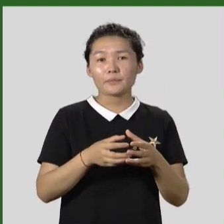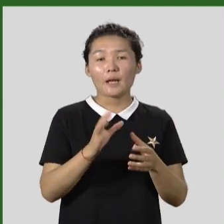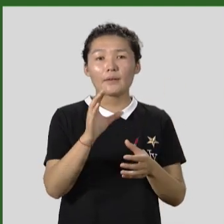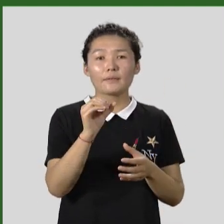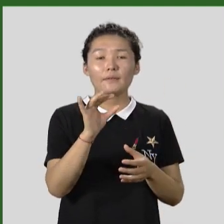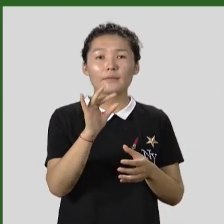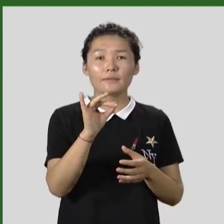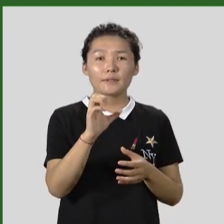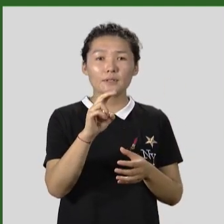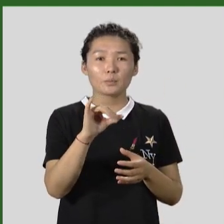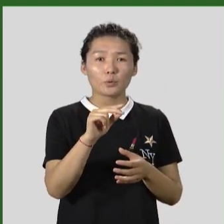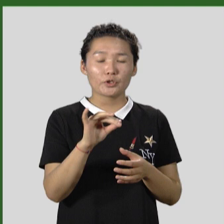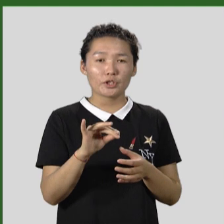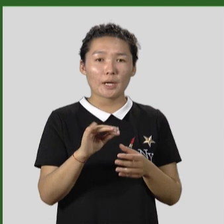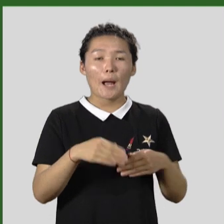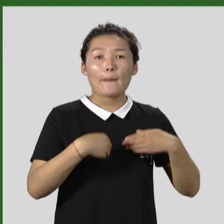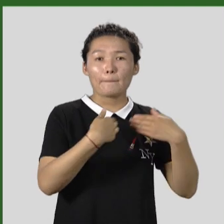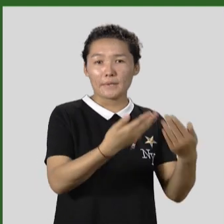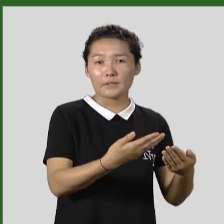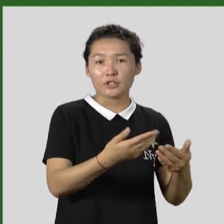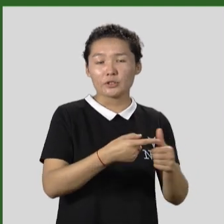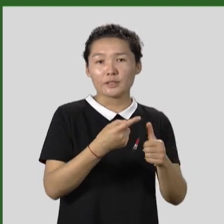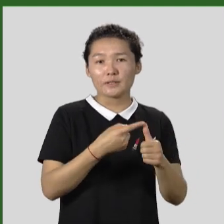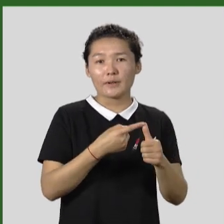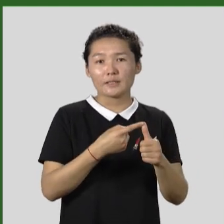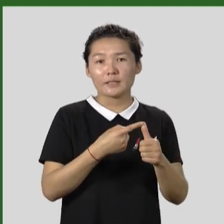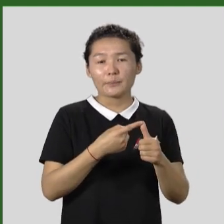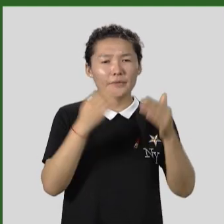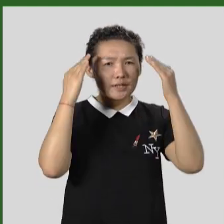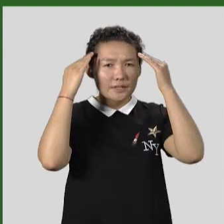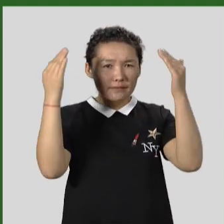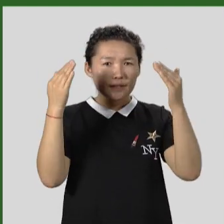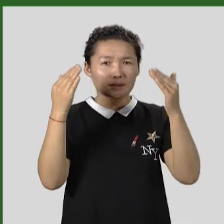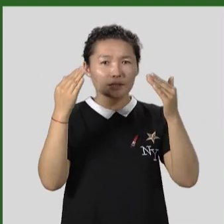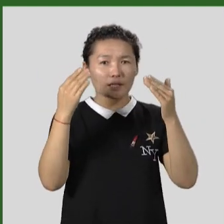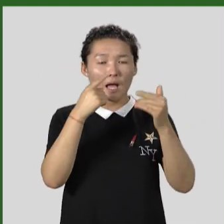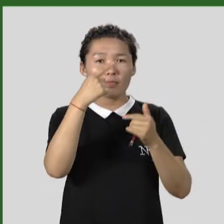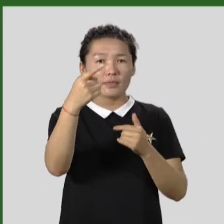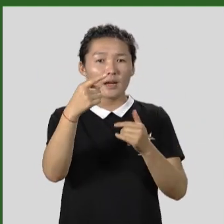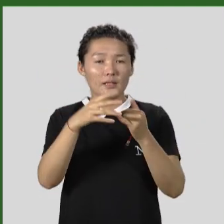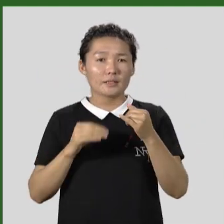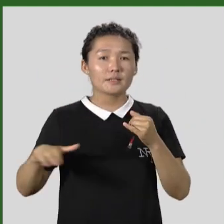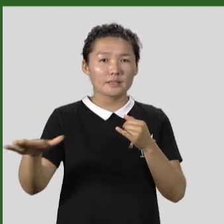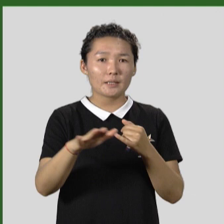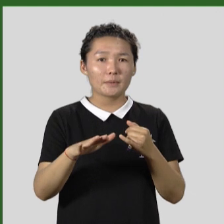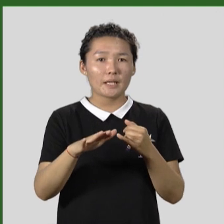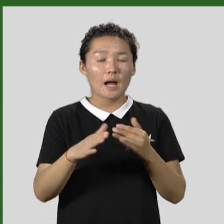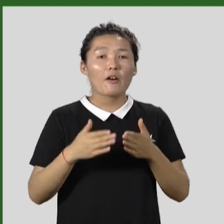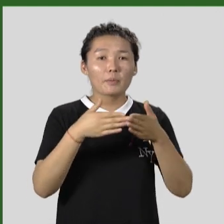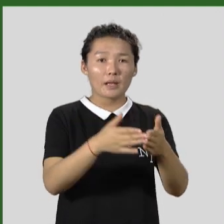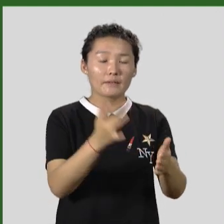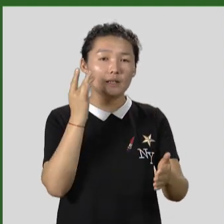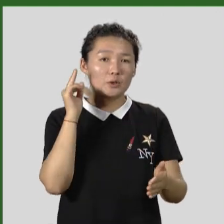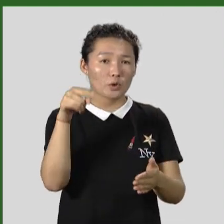предложил называть неизведанные ранее земли, в плаваниях к берегам которых он участвовал.